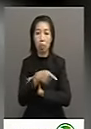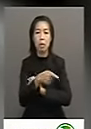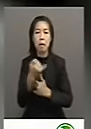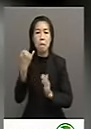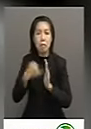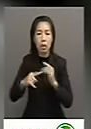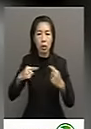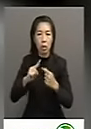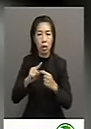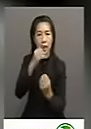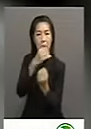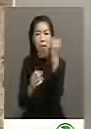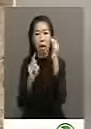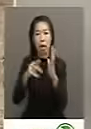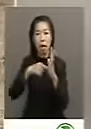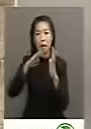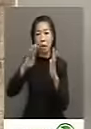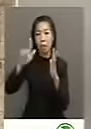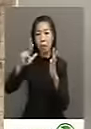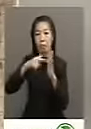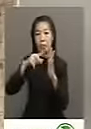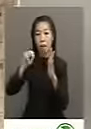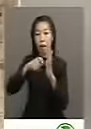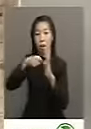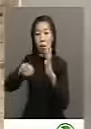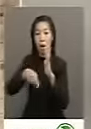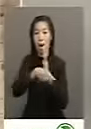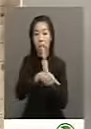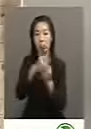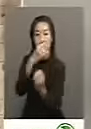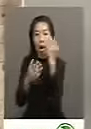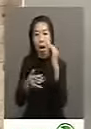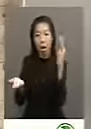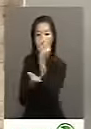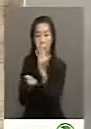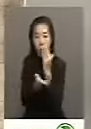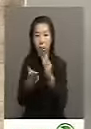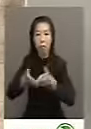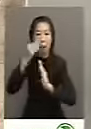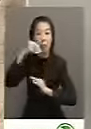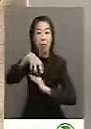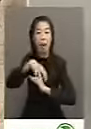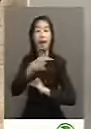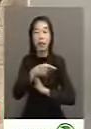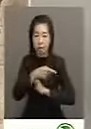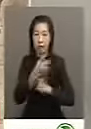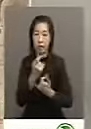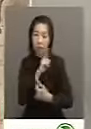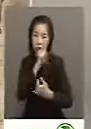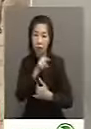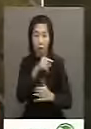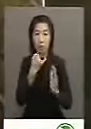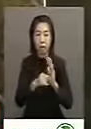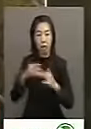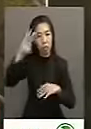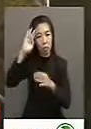านอำเภอวังน้ำเขียวจังหวัดนครราชสีมานะคะล่าสุดค่ะพลตำรวจเอกศิวรารังสีพรามนกุลรองผู้บัญชาการตำรวจ